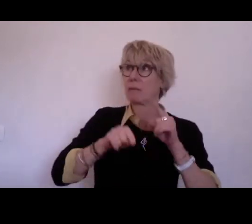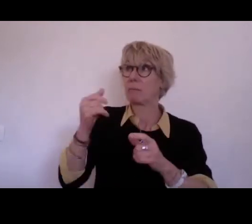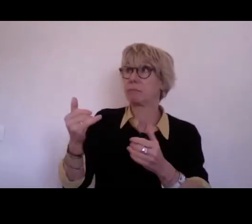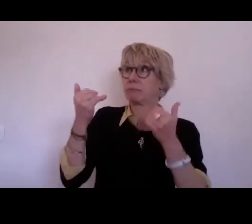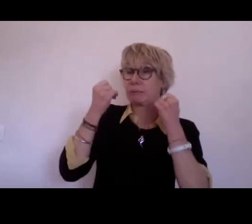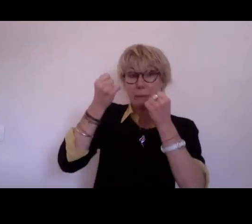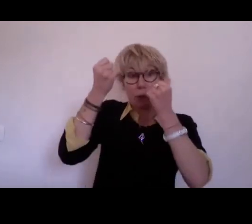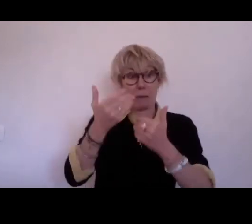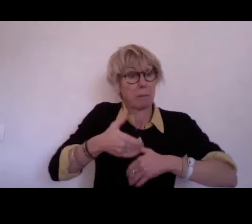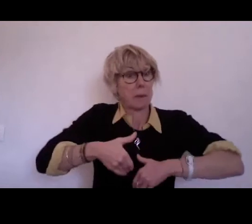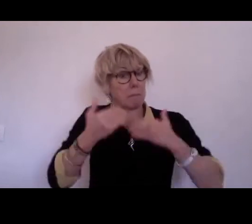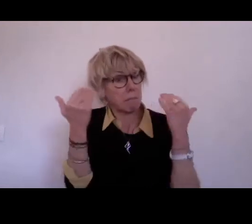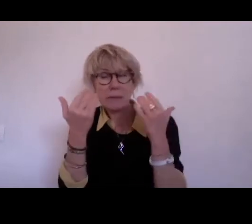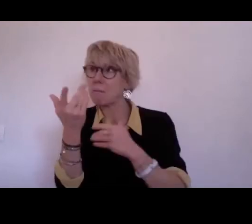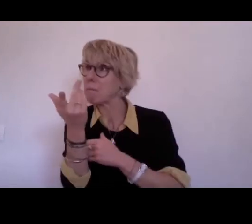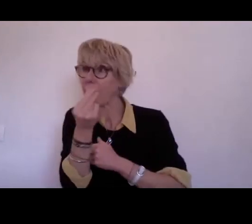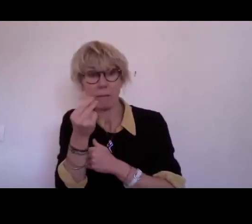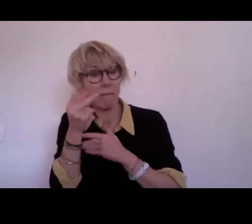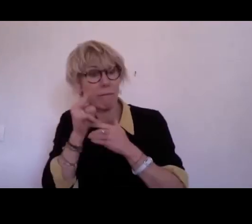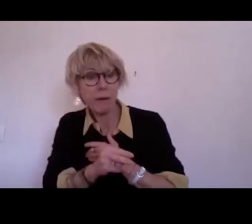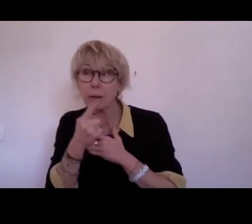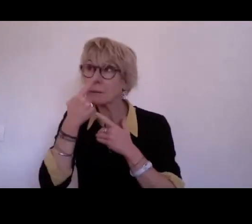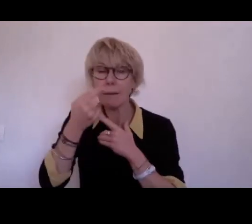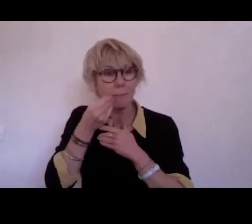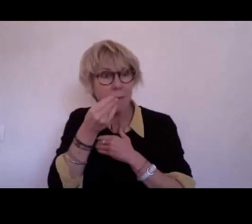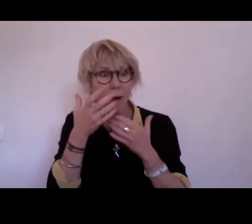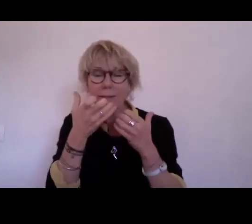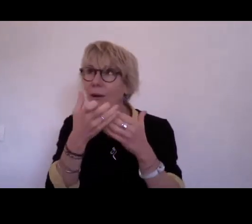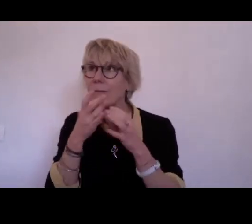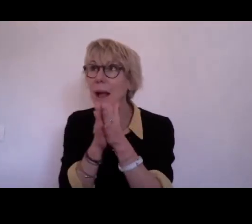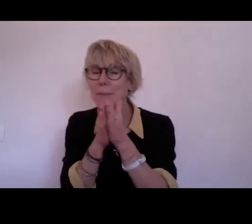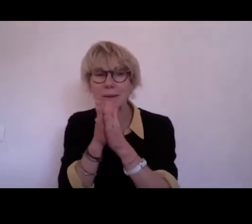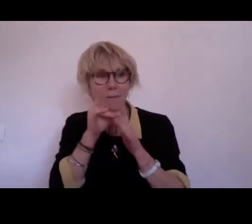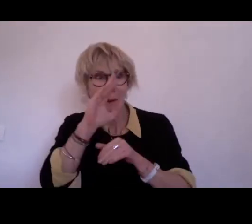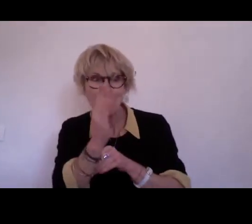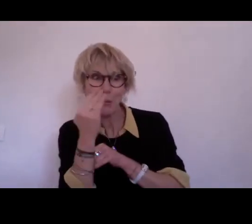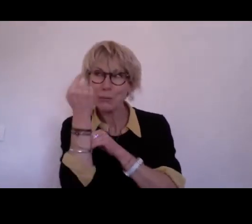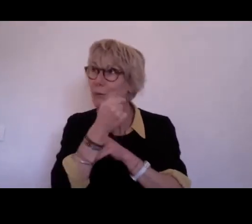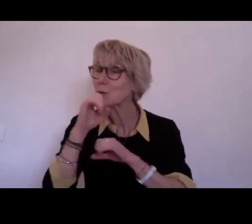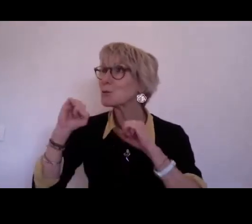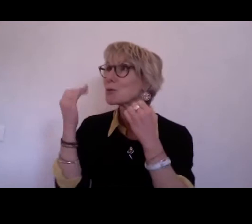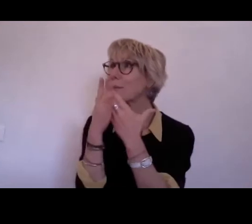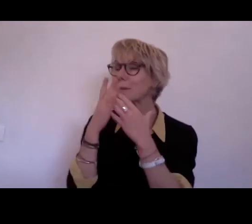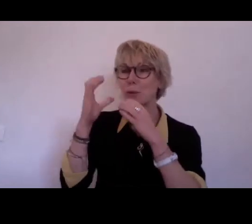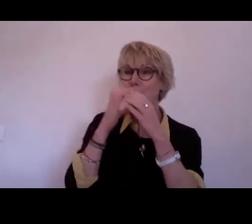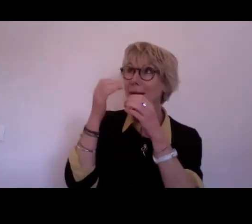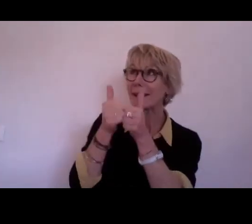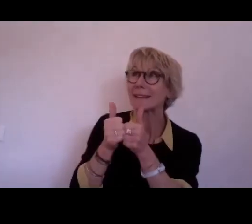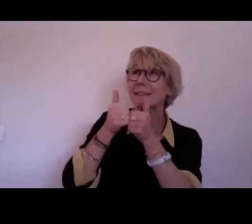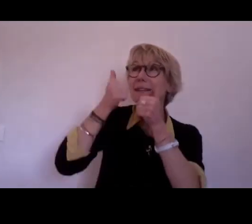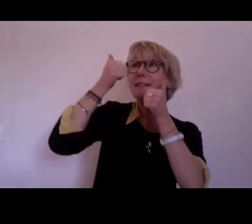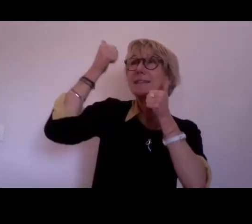cette surprise de pouvoir communiquer aussi avec des gens de l'extérieur, des gens qui sont des fois loin de chez nous.